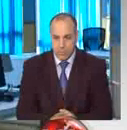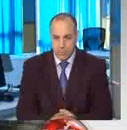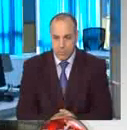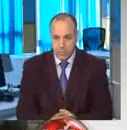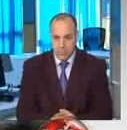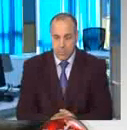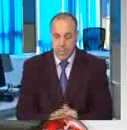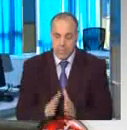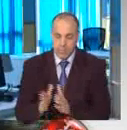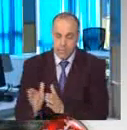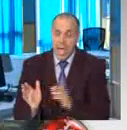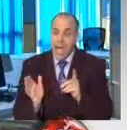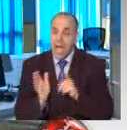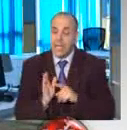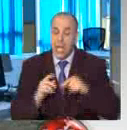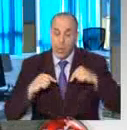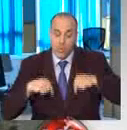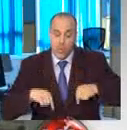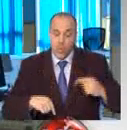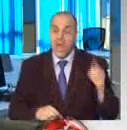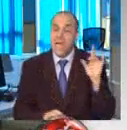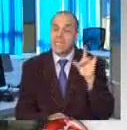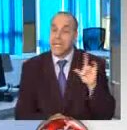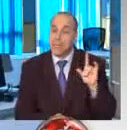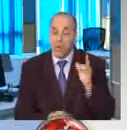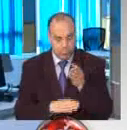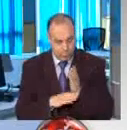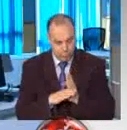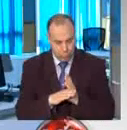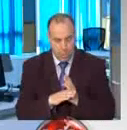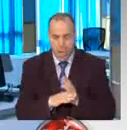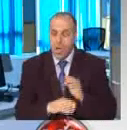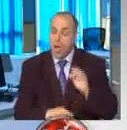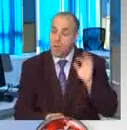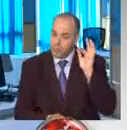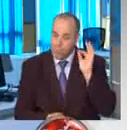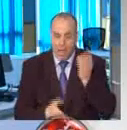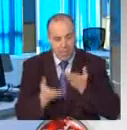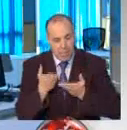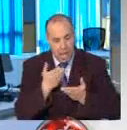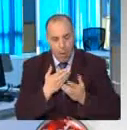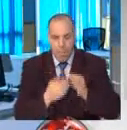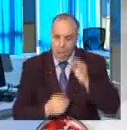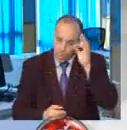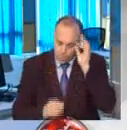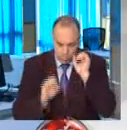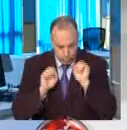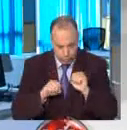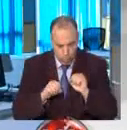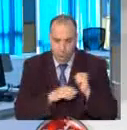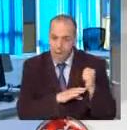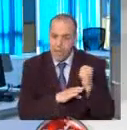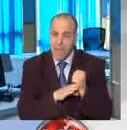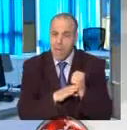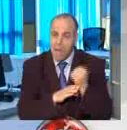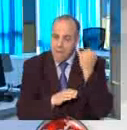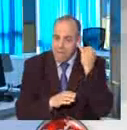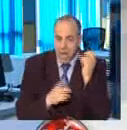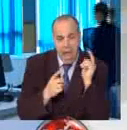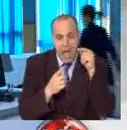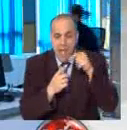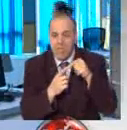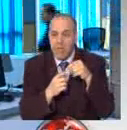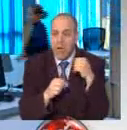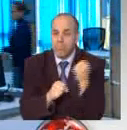من جانبه أكد رئيس وزراء لوكسمبورغ استعداد بلاده لتطوير التعاون الثنائي مع تونس ودعم المبادرات الهادفة إلى